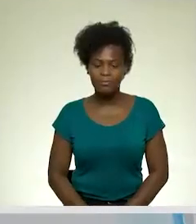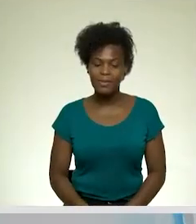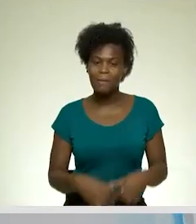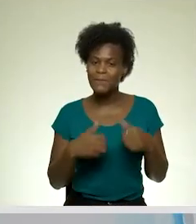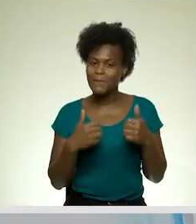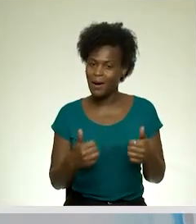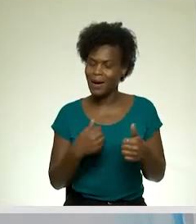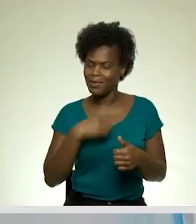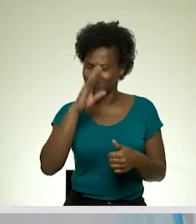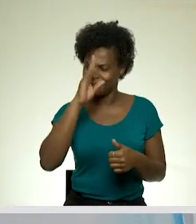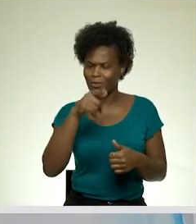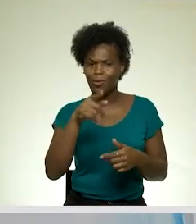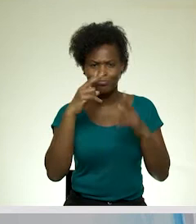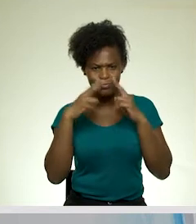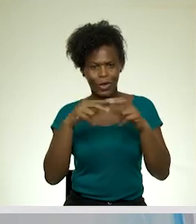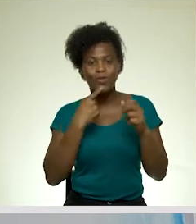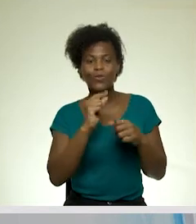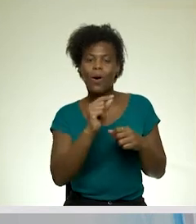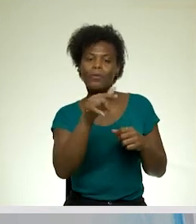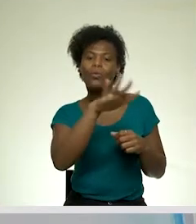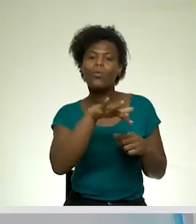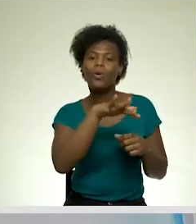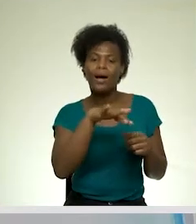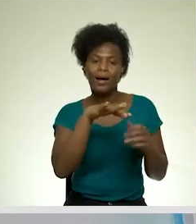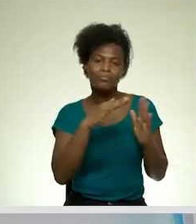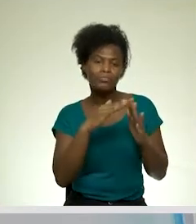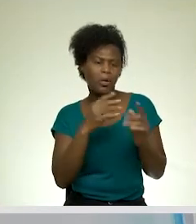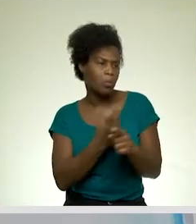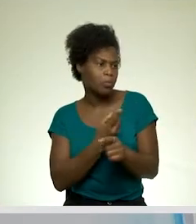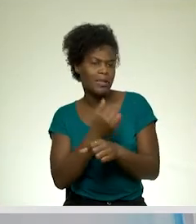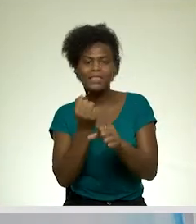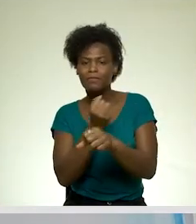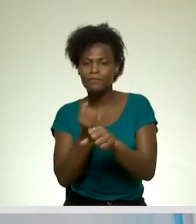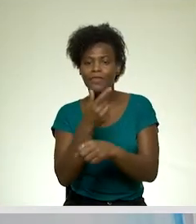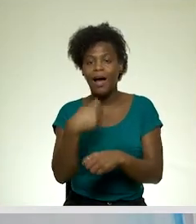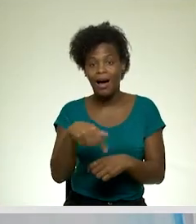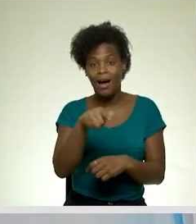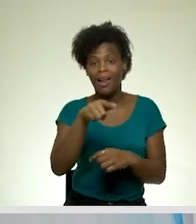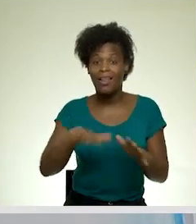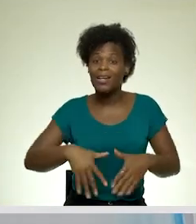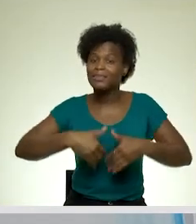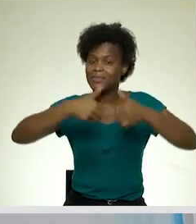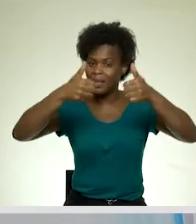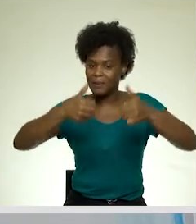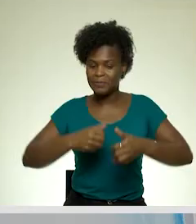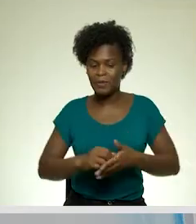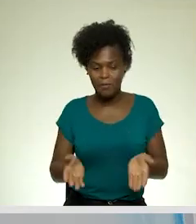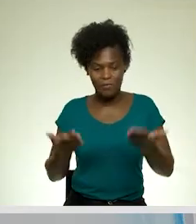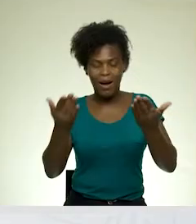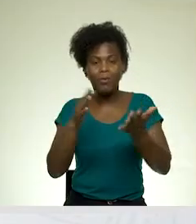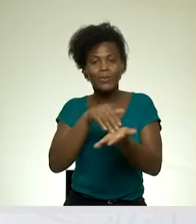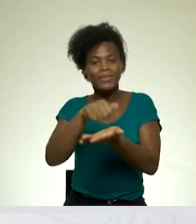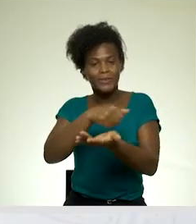Très bien, je sais que tu as trouvé le nom des établissements ou services qui existent en ville. On y va, on